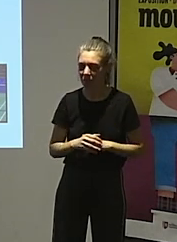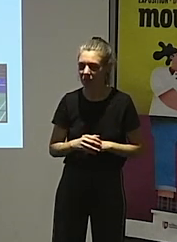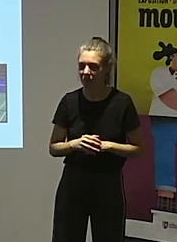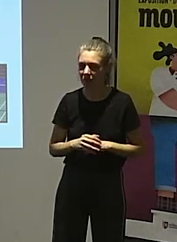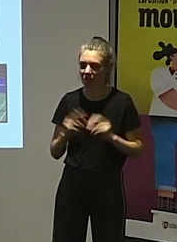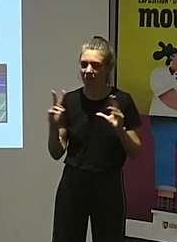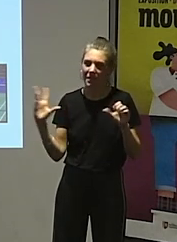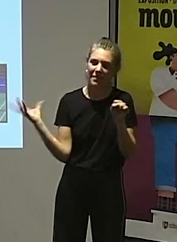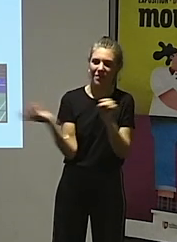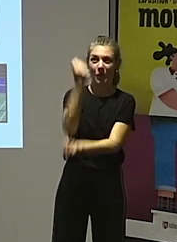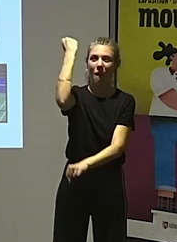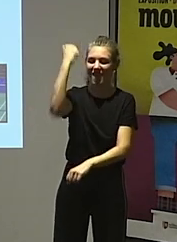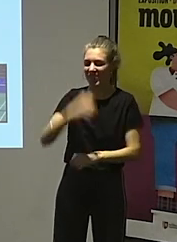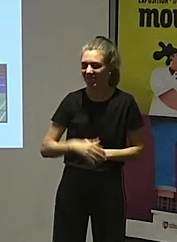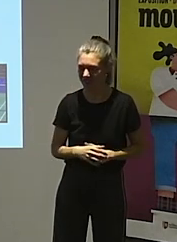Victoire.